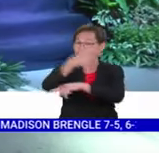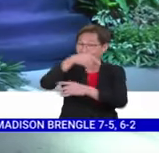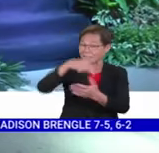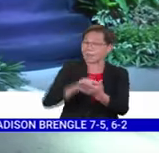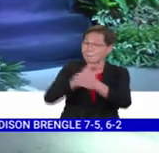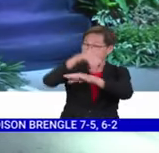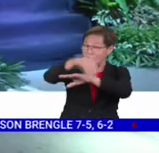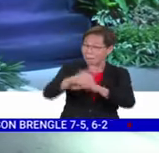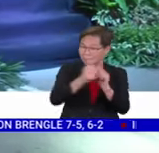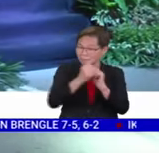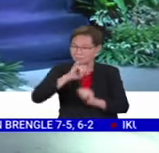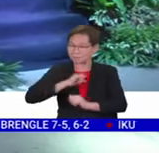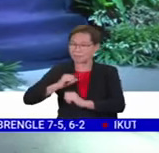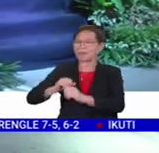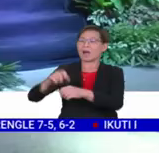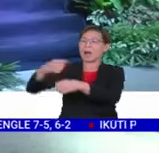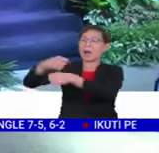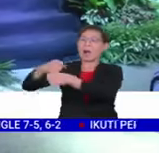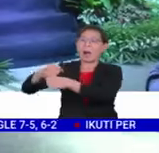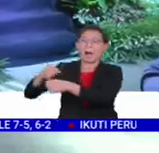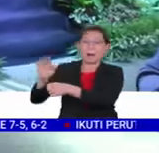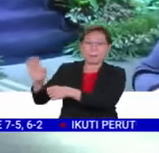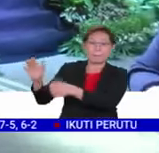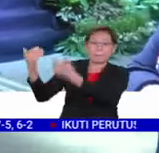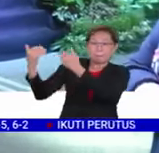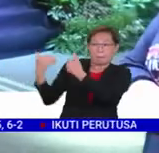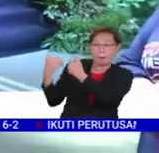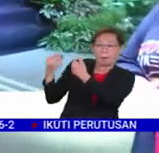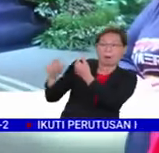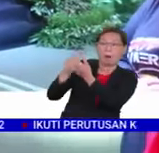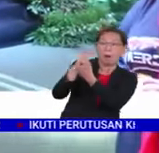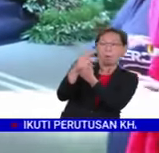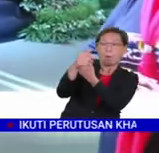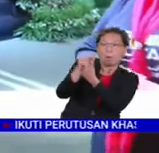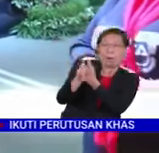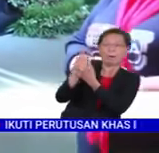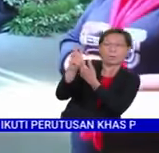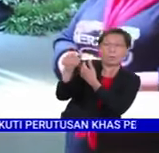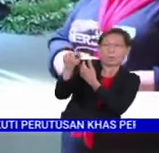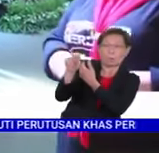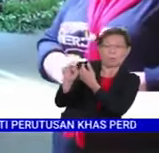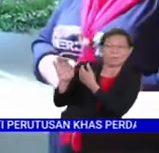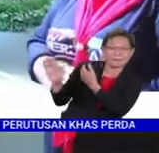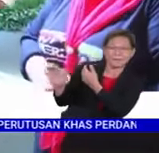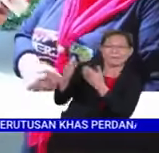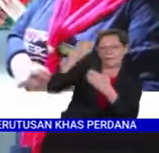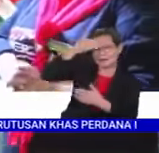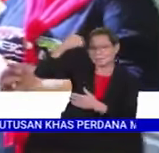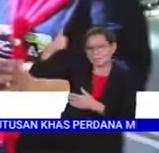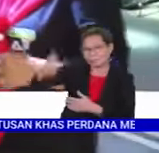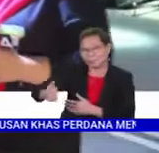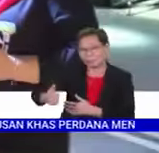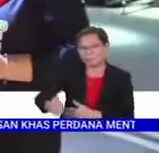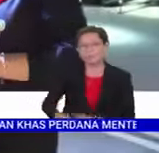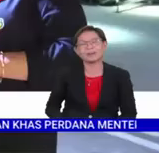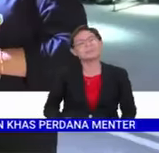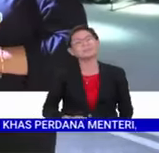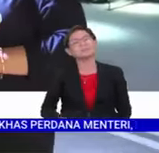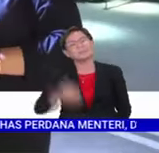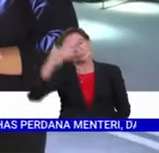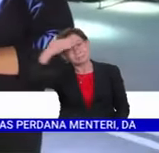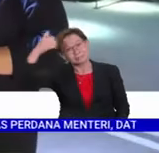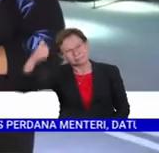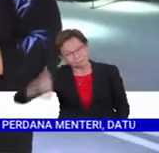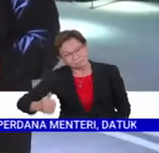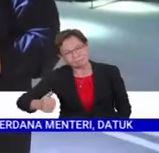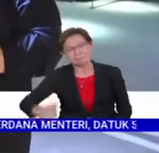pada malam ini bersama saya ialah penerbitnya iaitu Wan Nur Wajihawan Musafa. Baik, assalamualaikum. Waalaikumsalam warahmatullahi